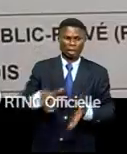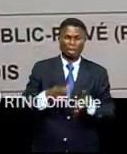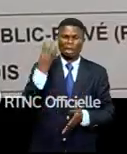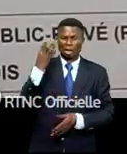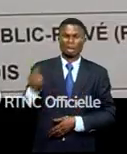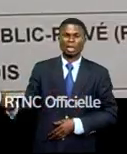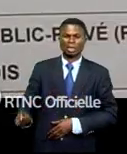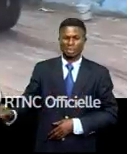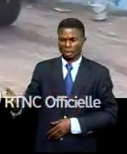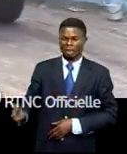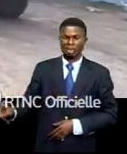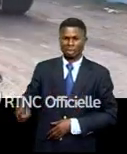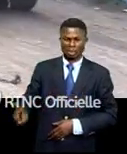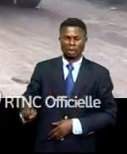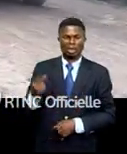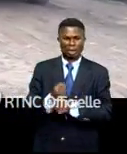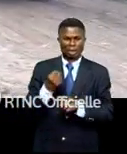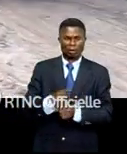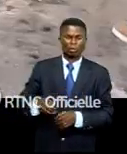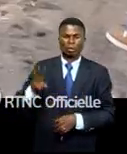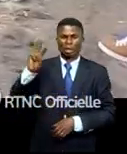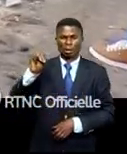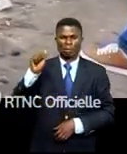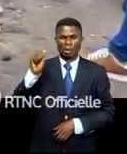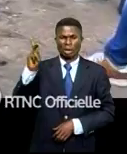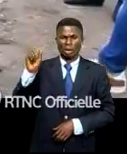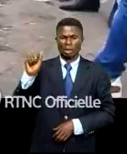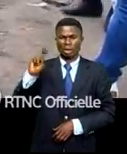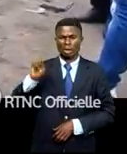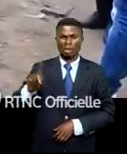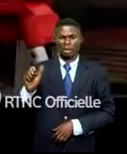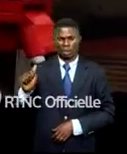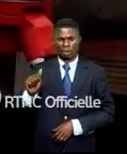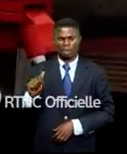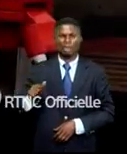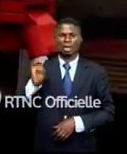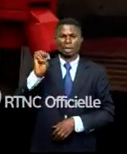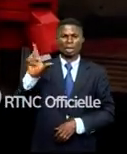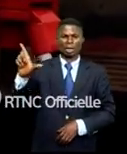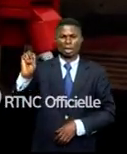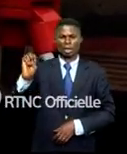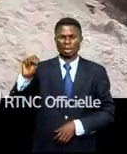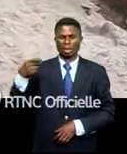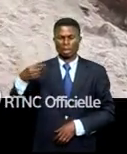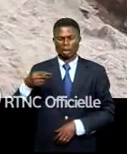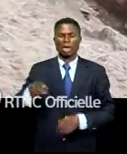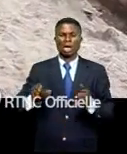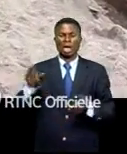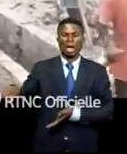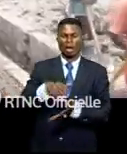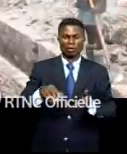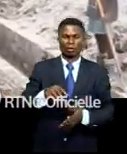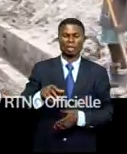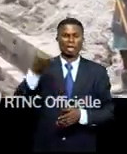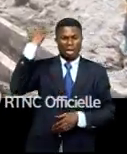capitale étaient à l'œuvre. Les travaux sur l'avenue Makanza, dans son tronçon compris entre l'entrée Elengessa et l'avenue Aix 24 novembre dans la